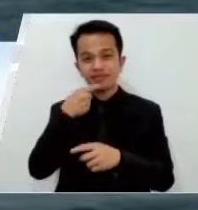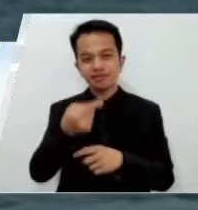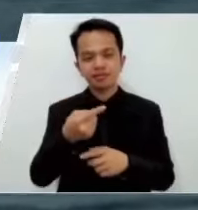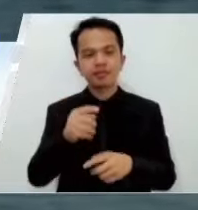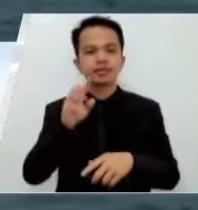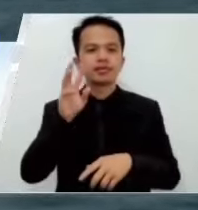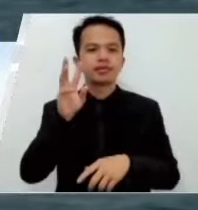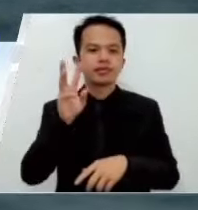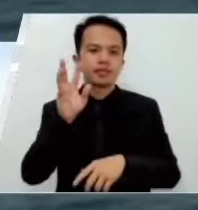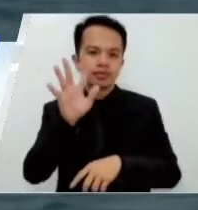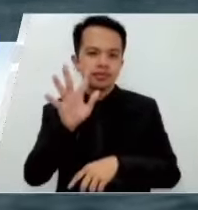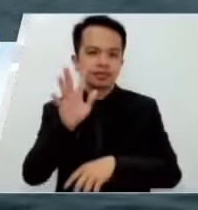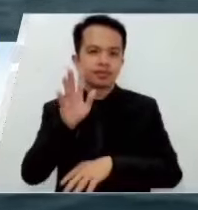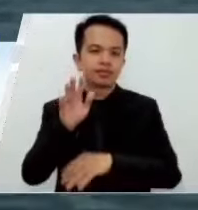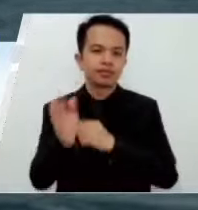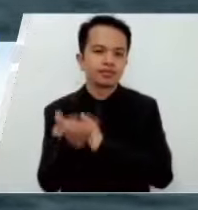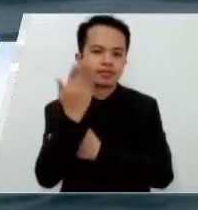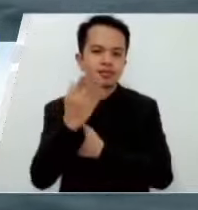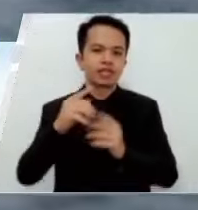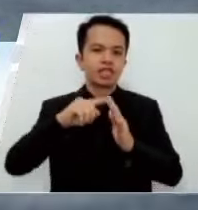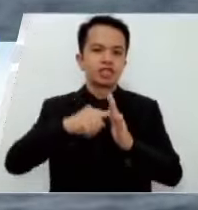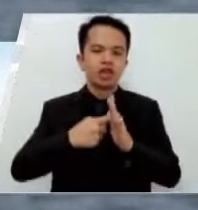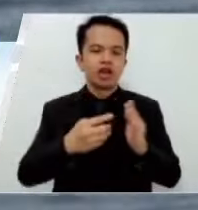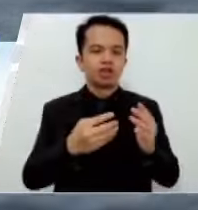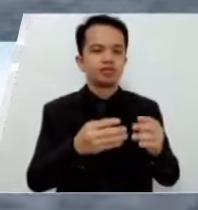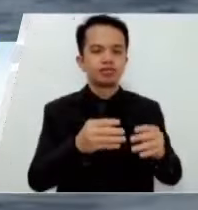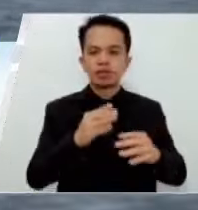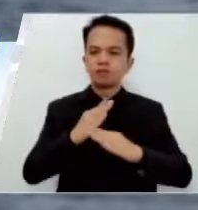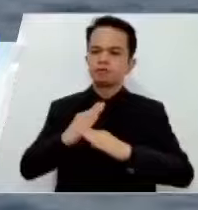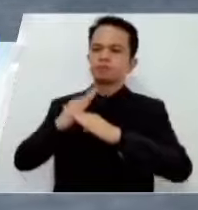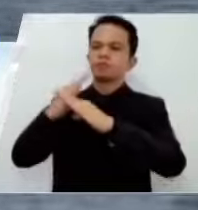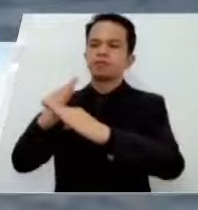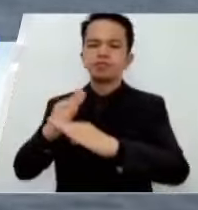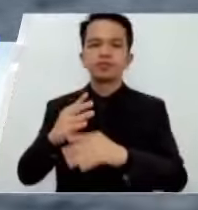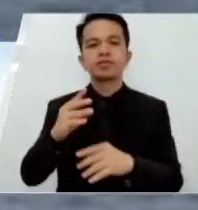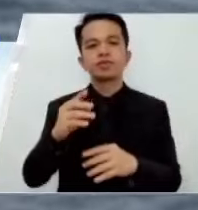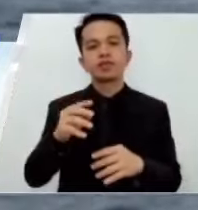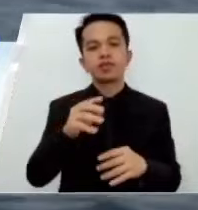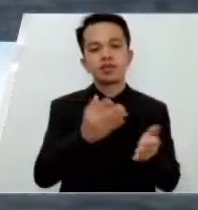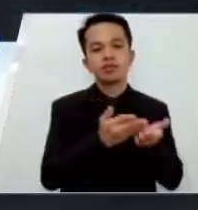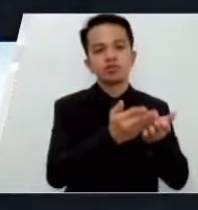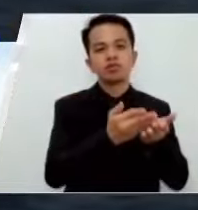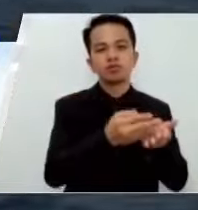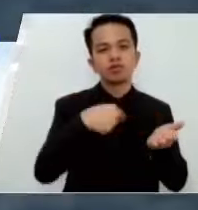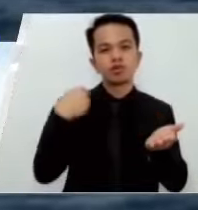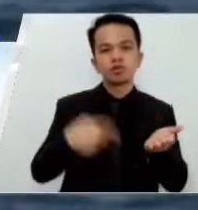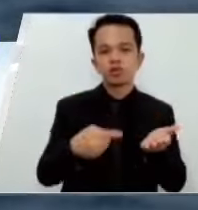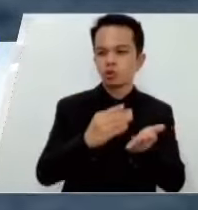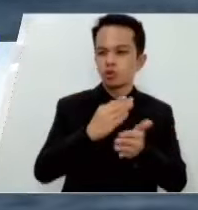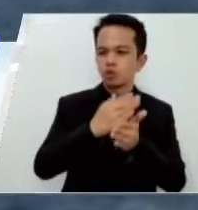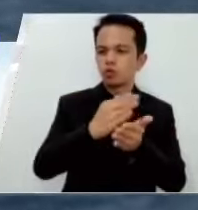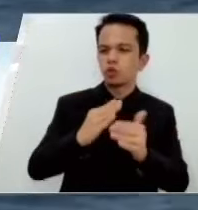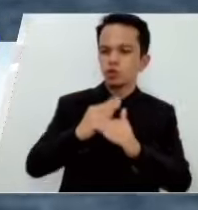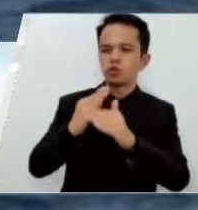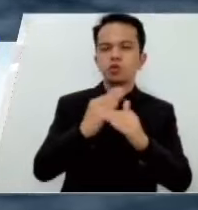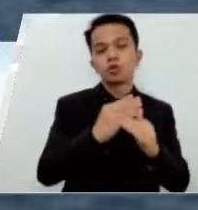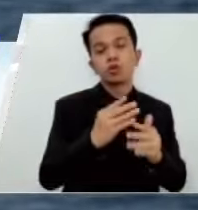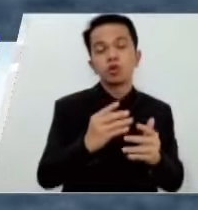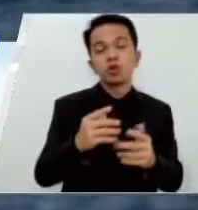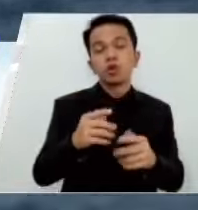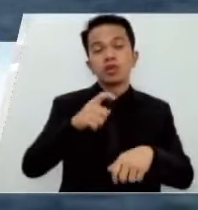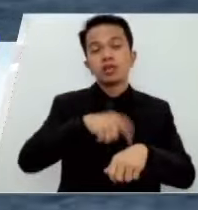na ang pangaharang ng China Coast Guard at Maritime Militia sa dalawang PCG vessel. Pasado alas 8 ng